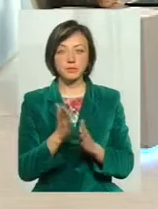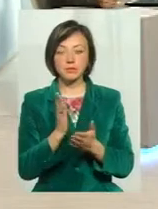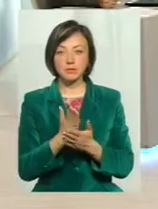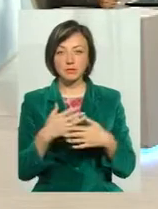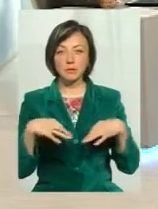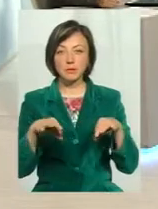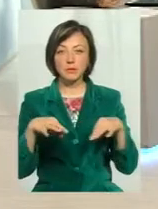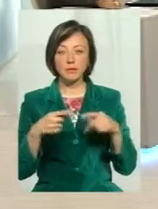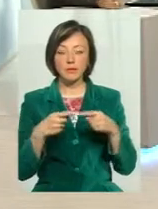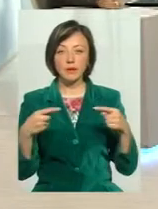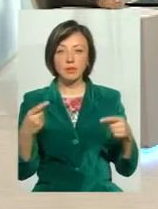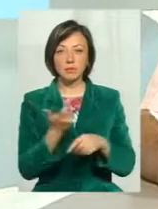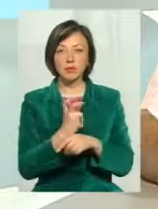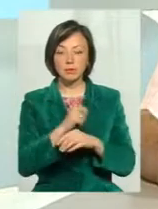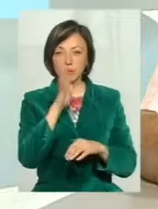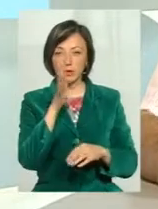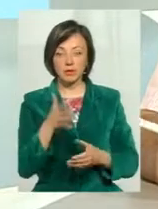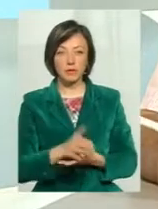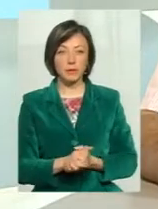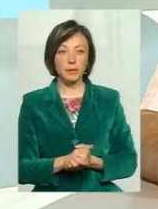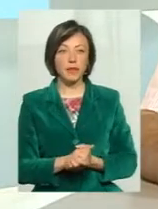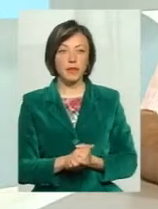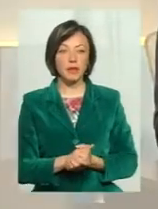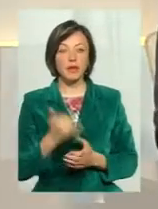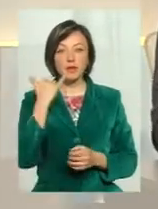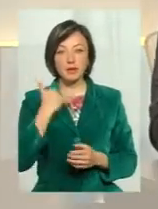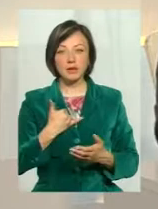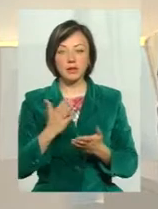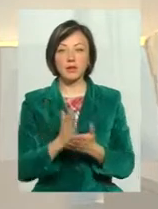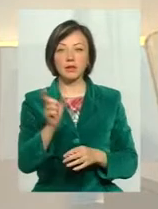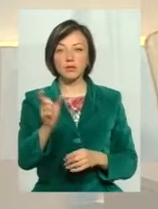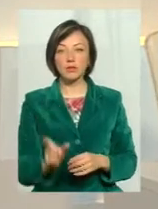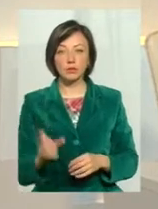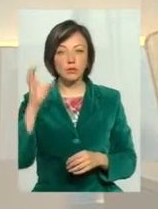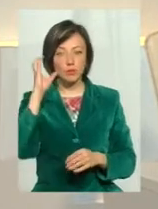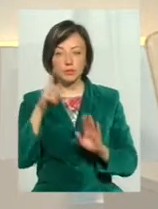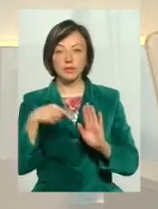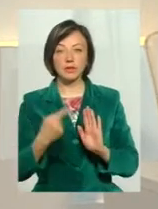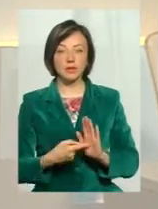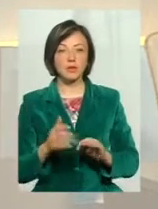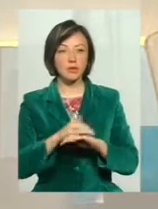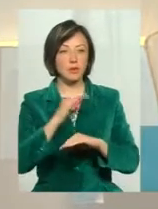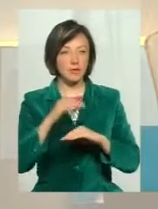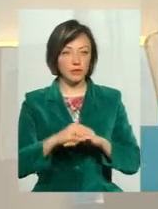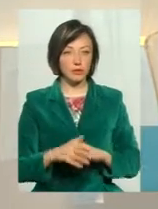засобом не старше 5 років. Пане Вадим, у нас на зв'язку є глядач. Давайте послухаємо його питання. Добрий